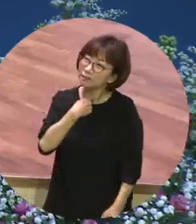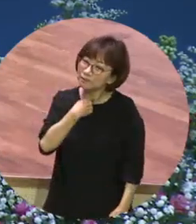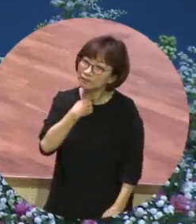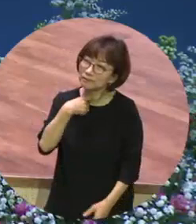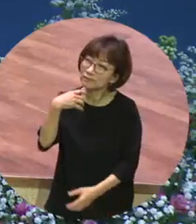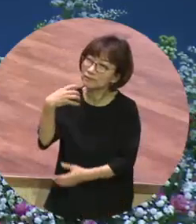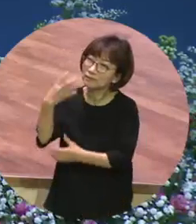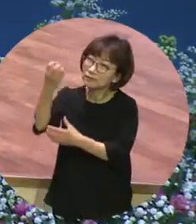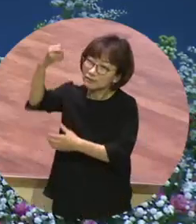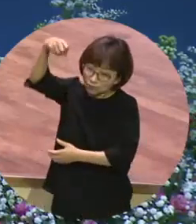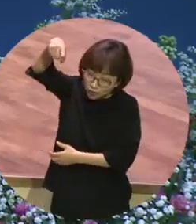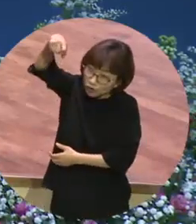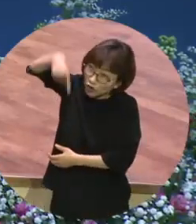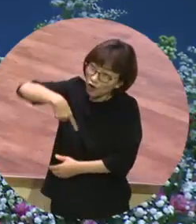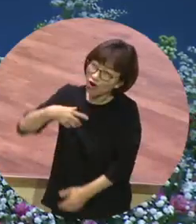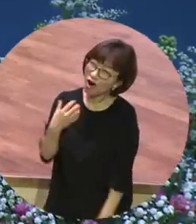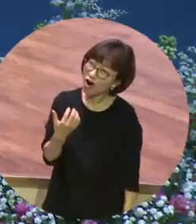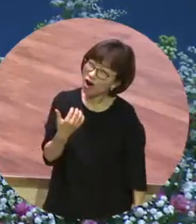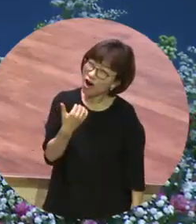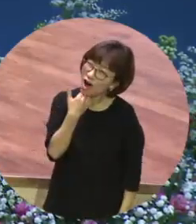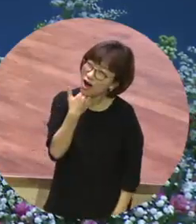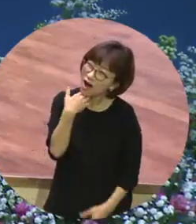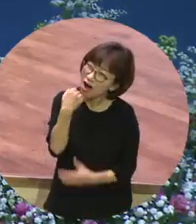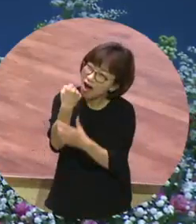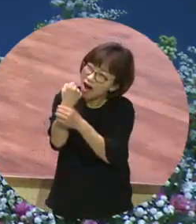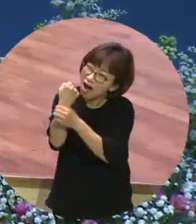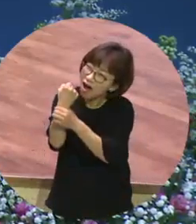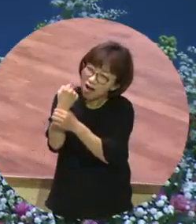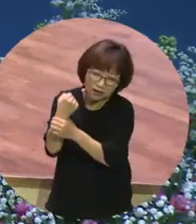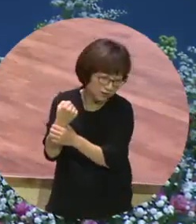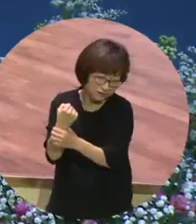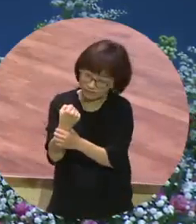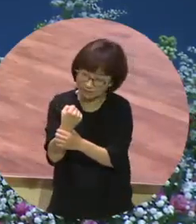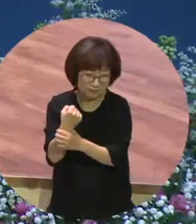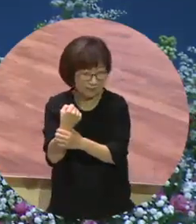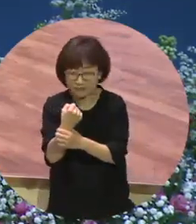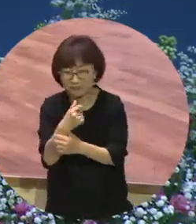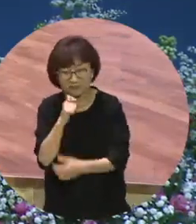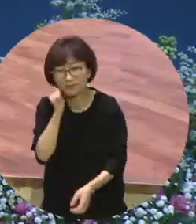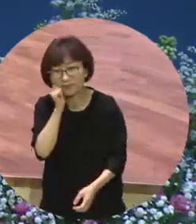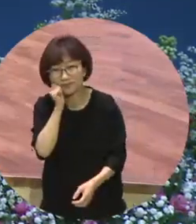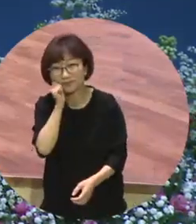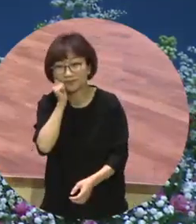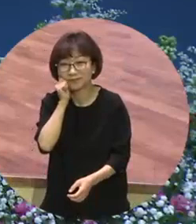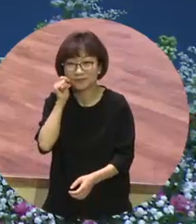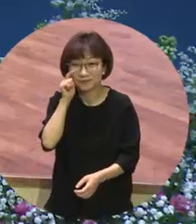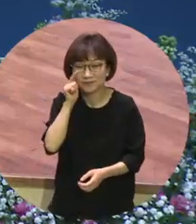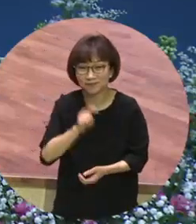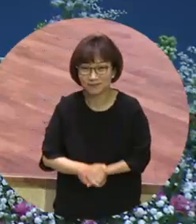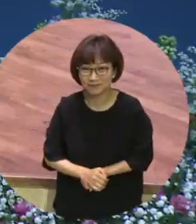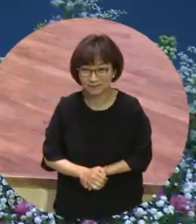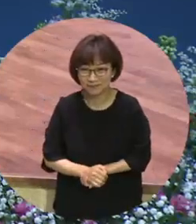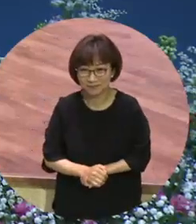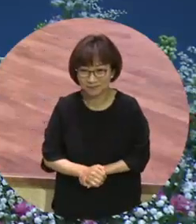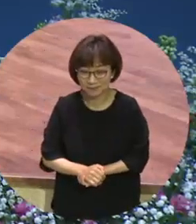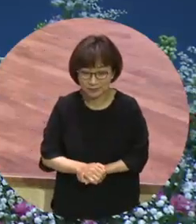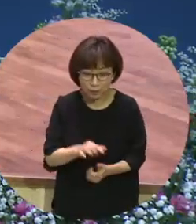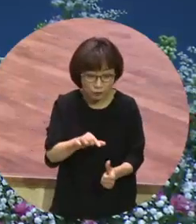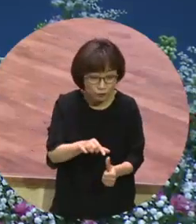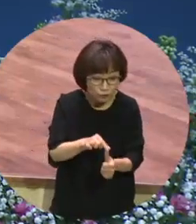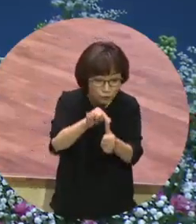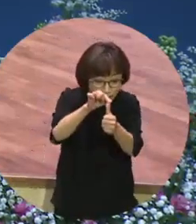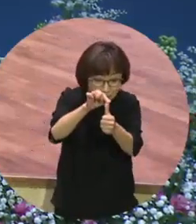구원은요, 우리 손으로 행해서 되는 게 없습니다. 구원이라는 것은 전적인 하나님